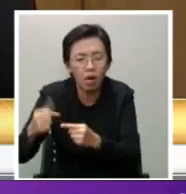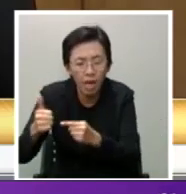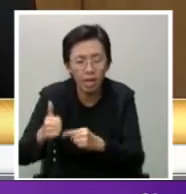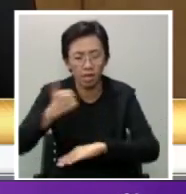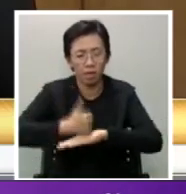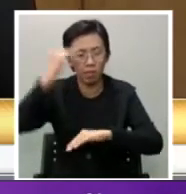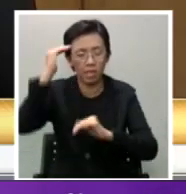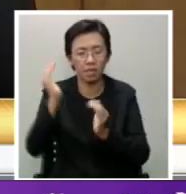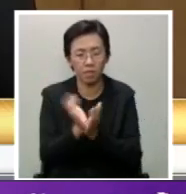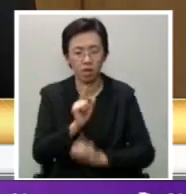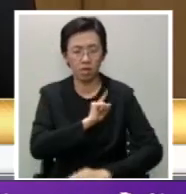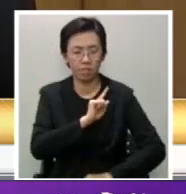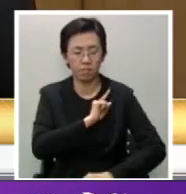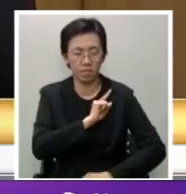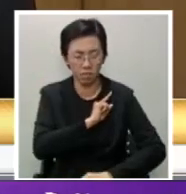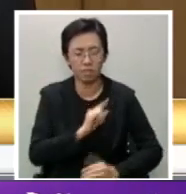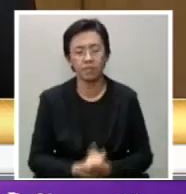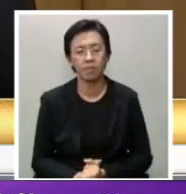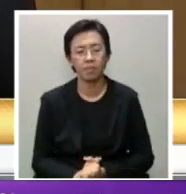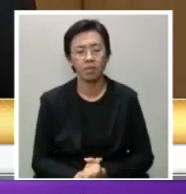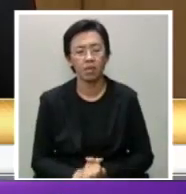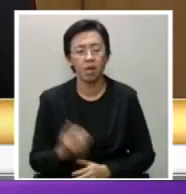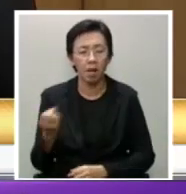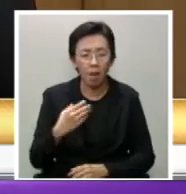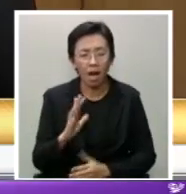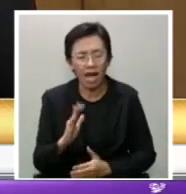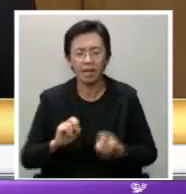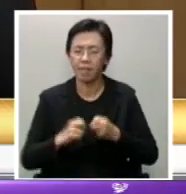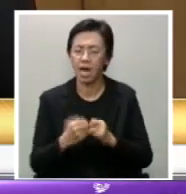ติก็เป็นผู้ที่รับผิดชอบแล้วก็ยืนยันกับผมว่าไม่มีการทุจริตนะครับ